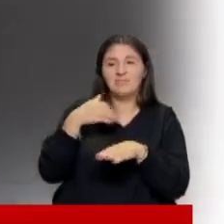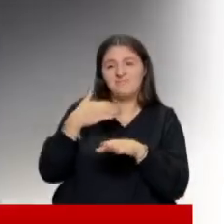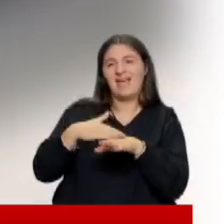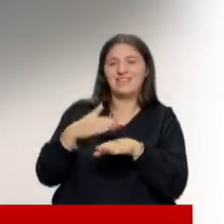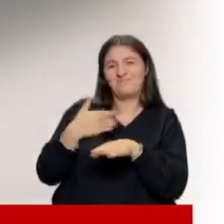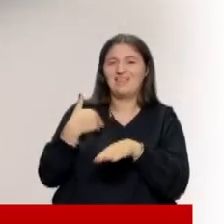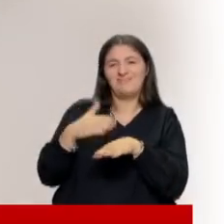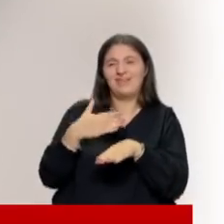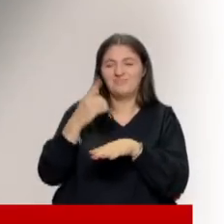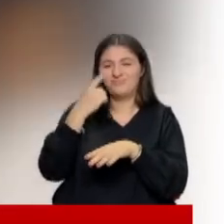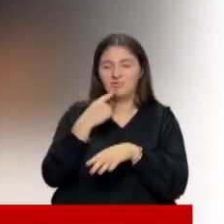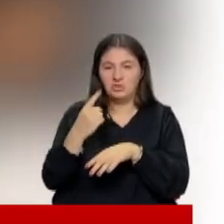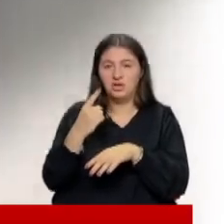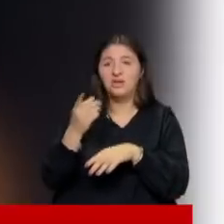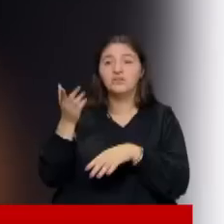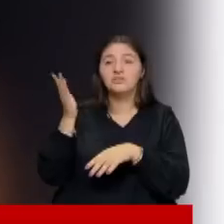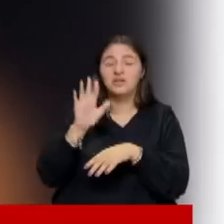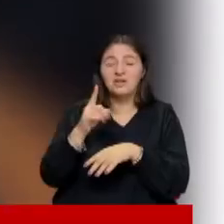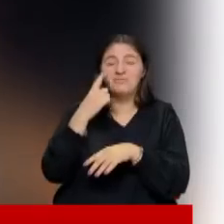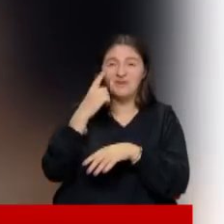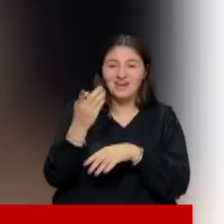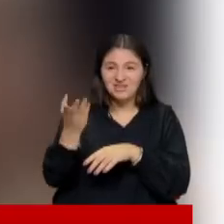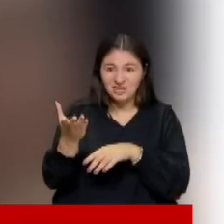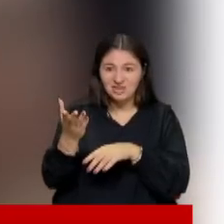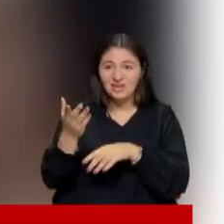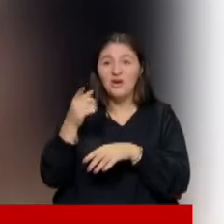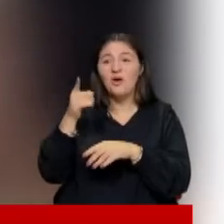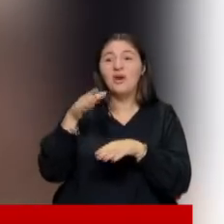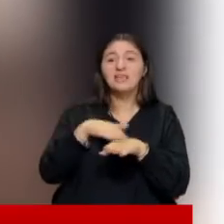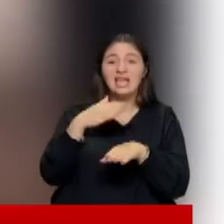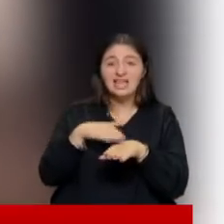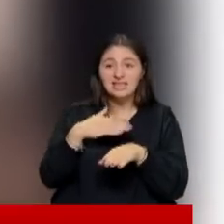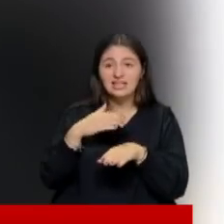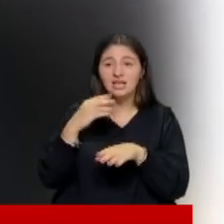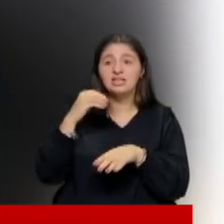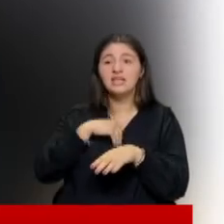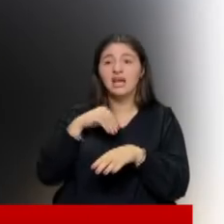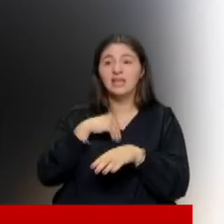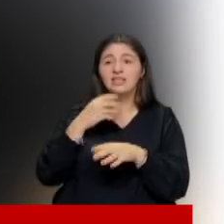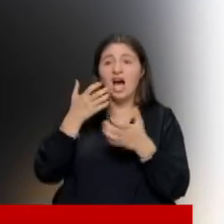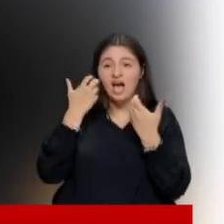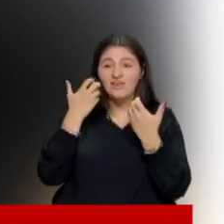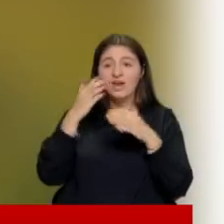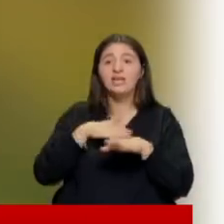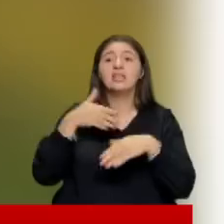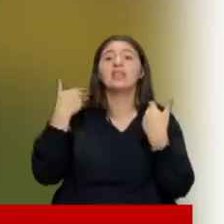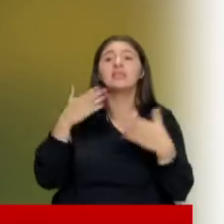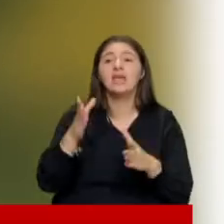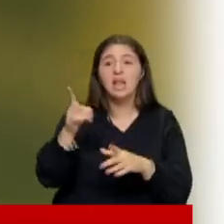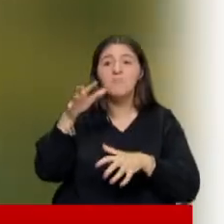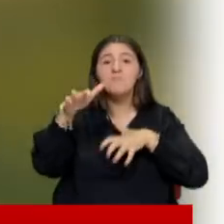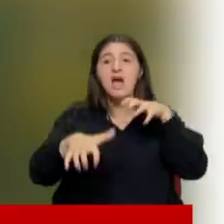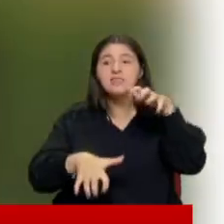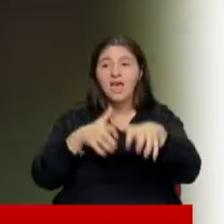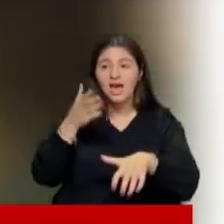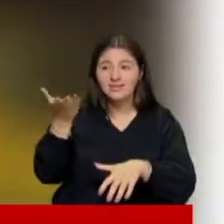kedim bu diye de paylaşıyor önceleri ancak sonra bir ortaya çıkıyor ki o kedi zannettiği hayvan kedi değil O